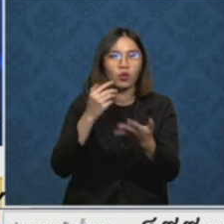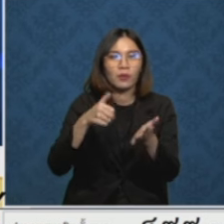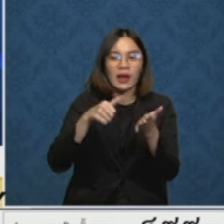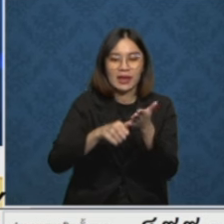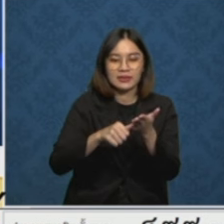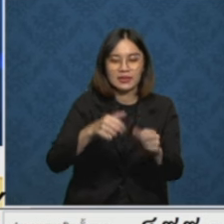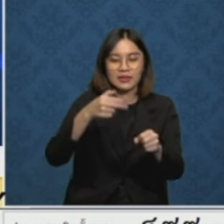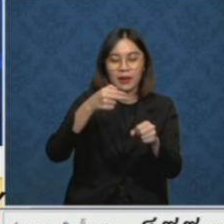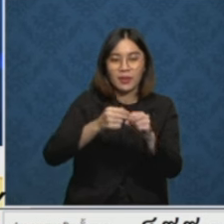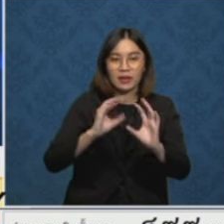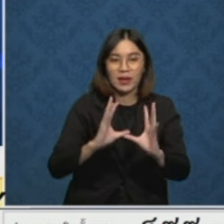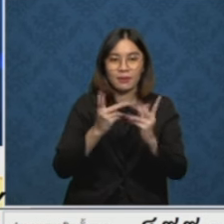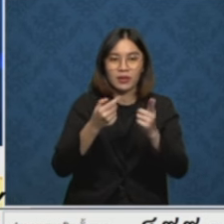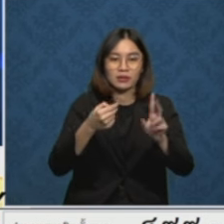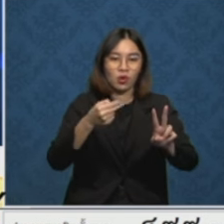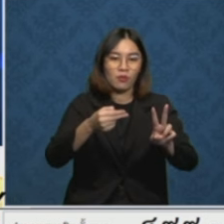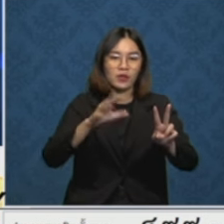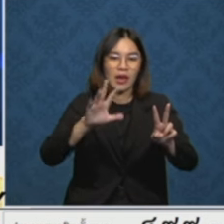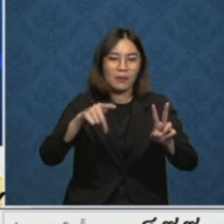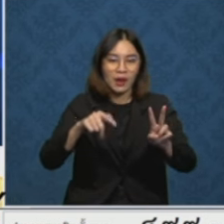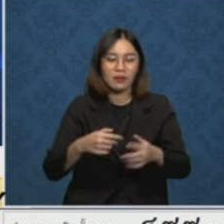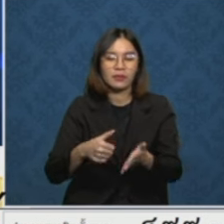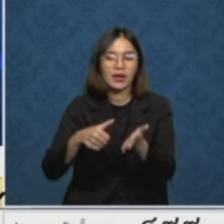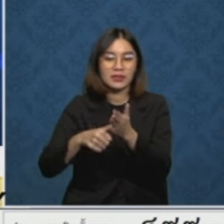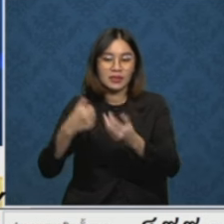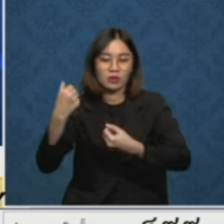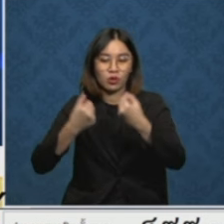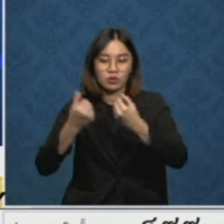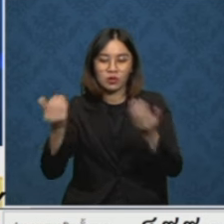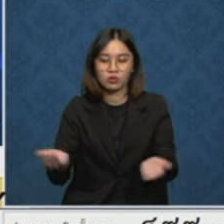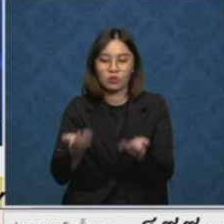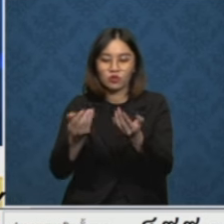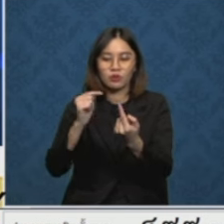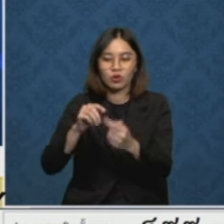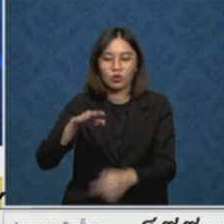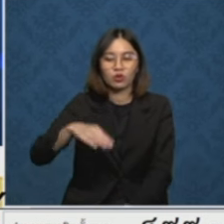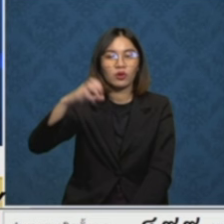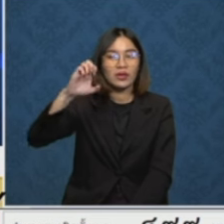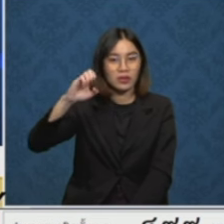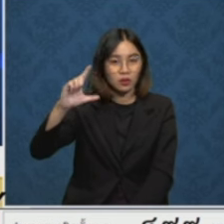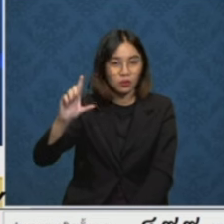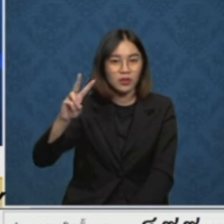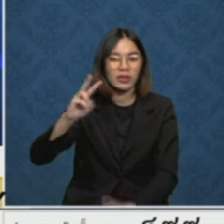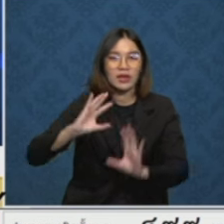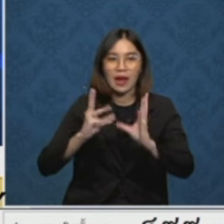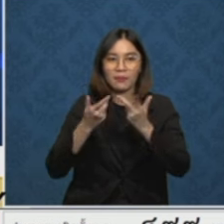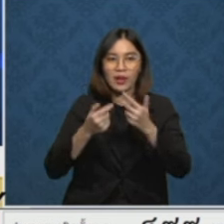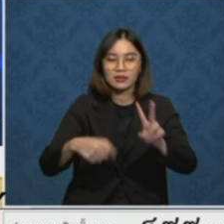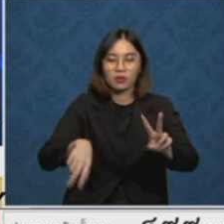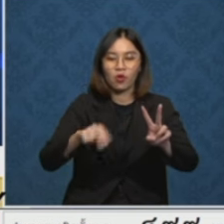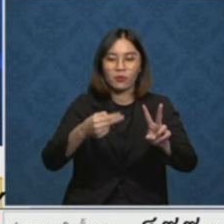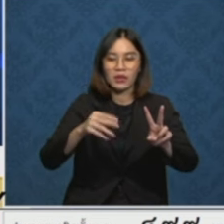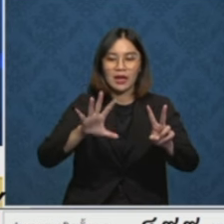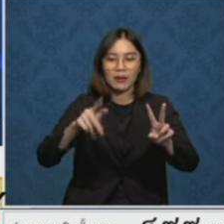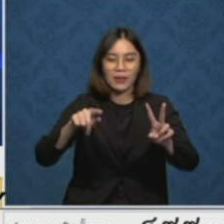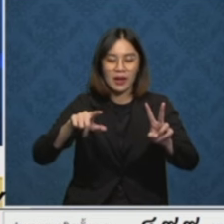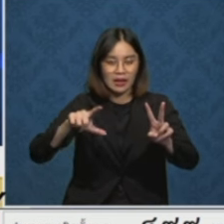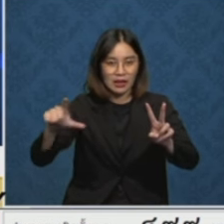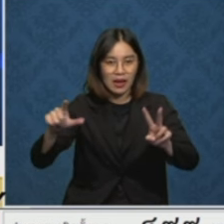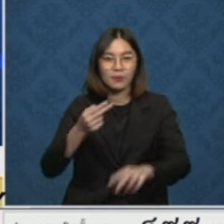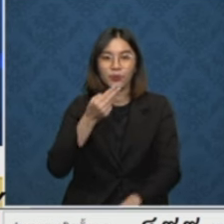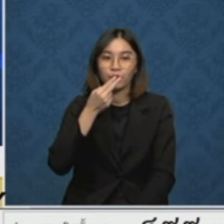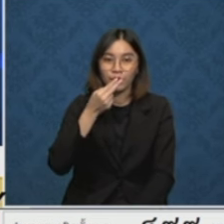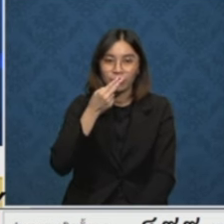ไป 25,000 ล้านบาทจากภาษีรถยนต์ที่มีการส่งเสริมรถยนต์ EV หายไป 25,000 ล้านบาทแล้วก็ภาษียาสูบนะ